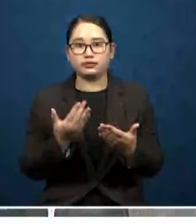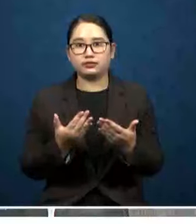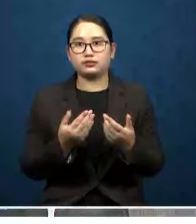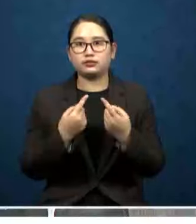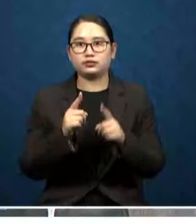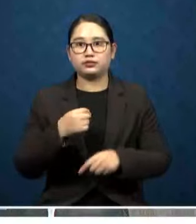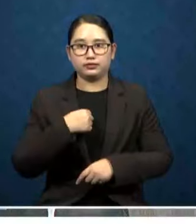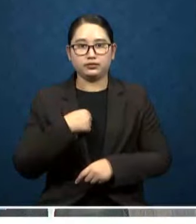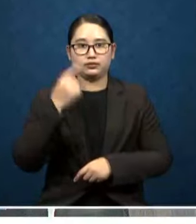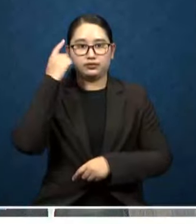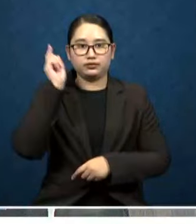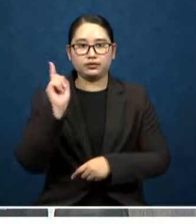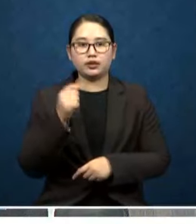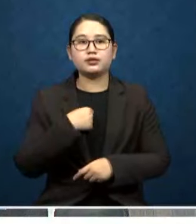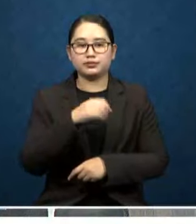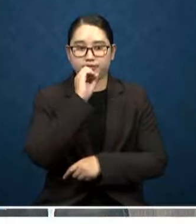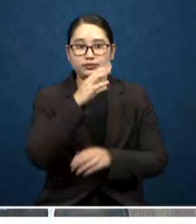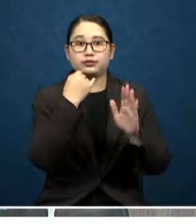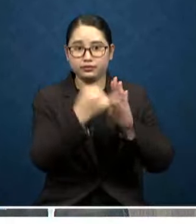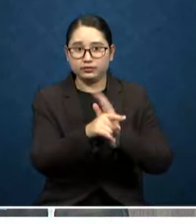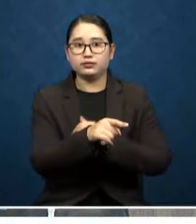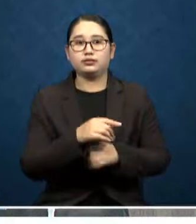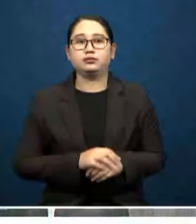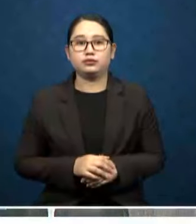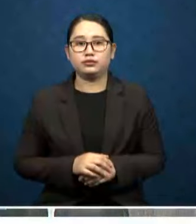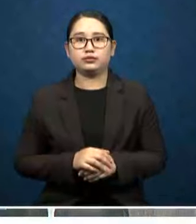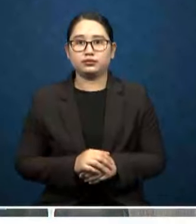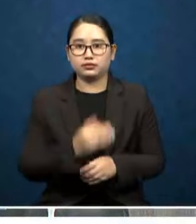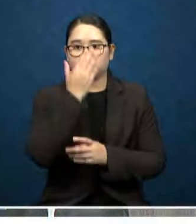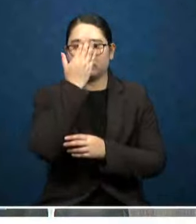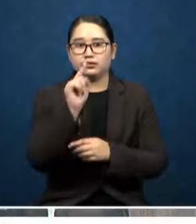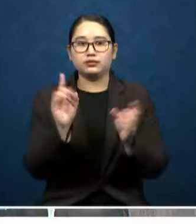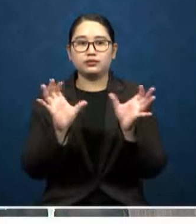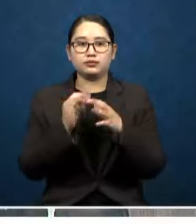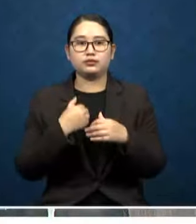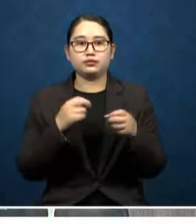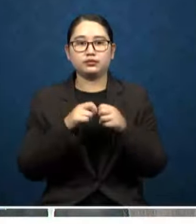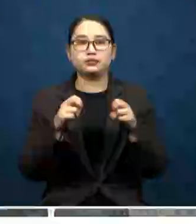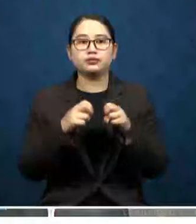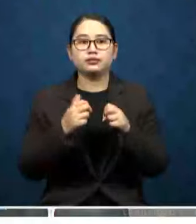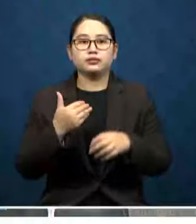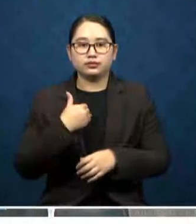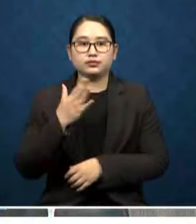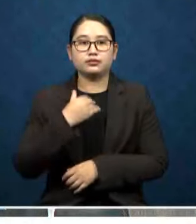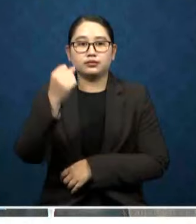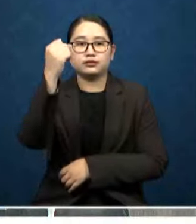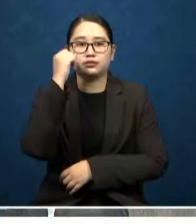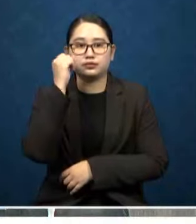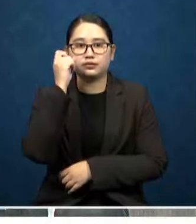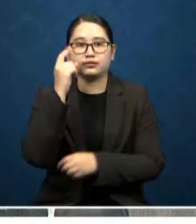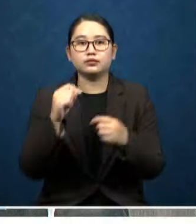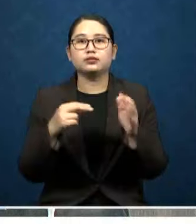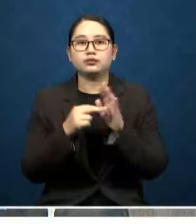ตัวของผมนะผมบอกว่าคุณผิดอยู่แล้วมันเป็นอนด้าที่มันมีปัญหาอยู่เพราะฉะนั้นเรื่องนี้เป็นเรื่อง